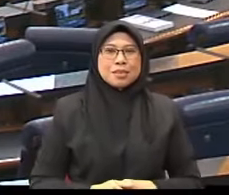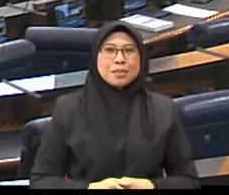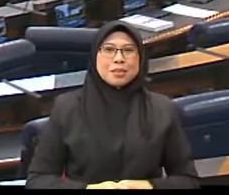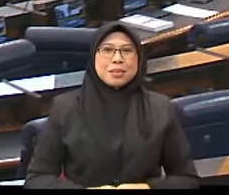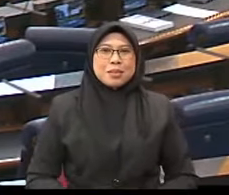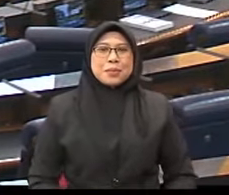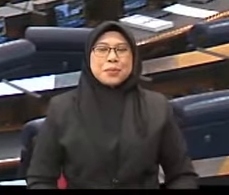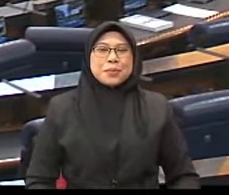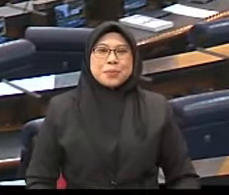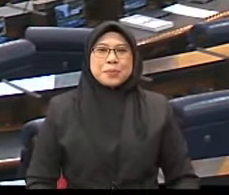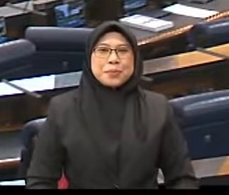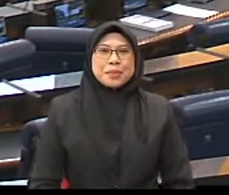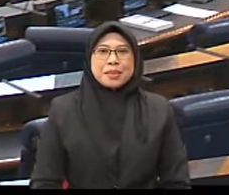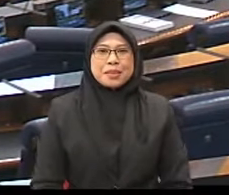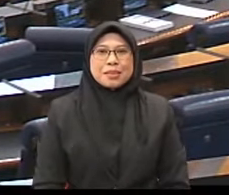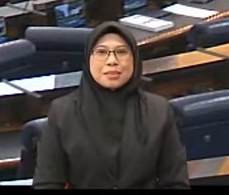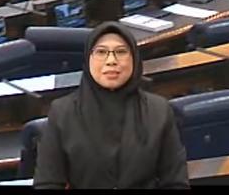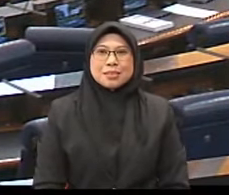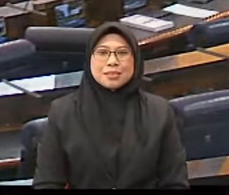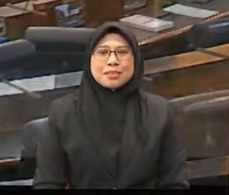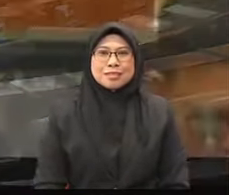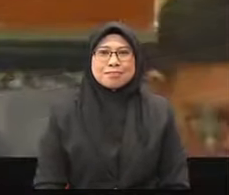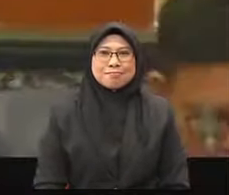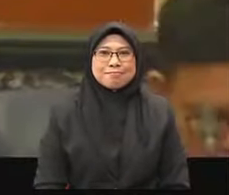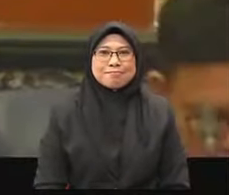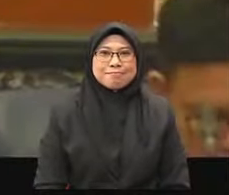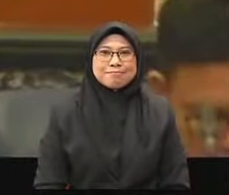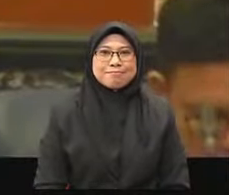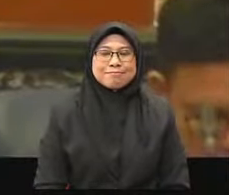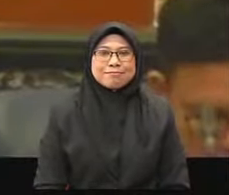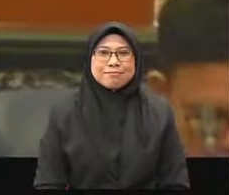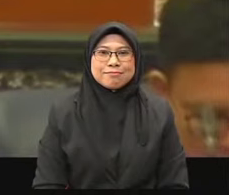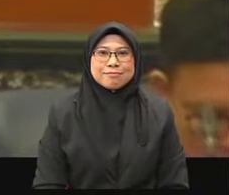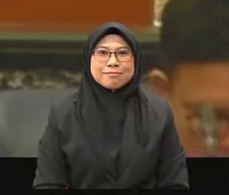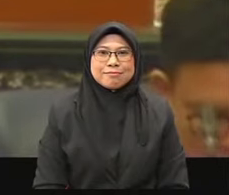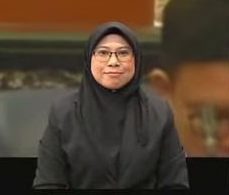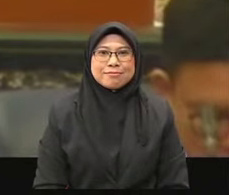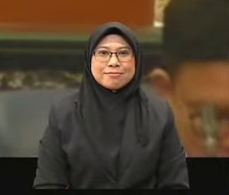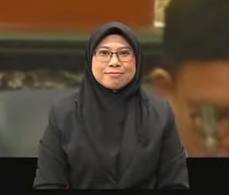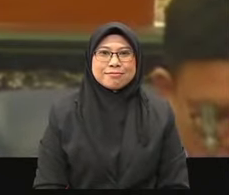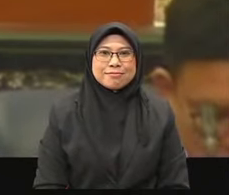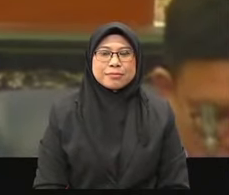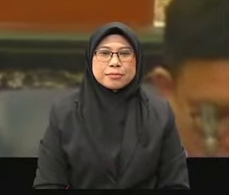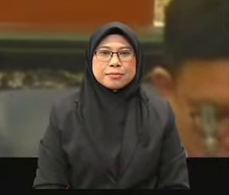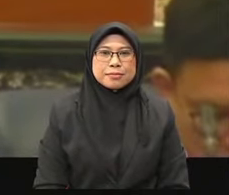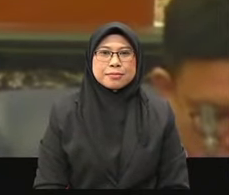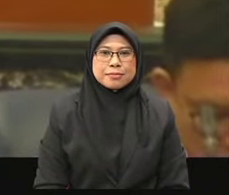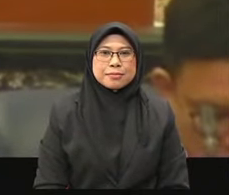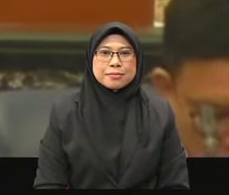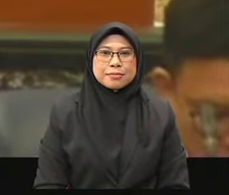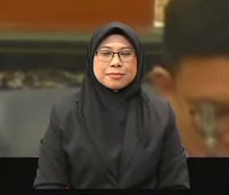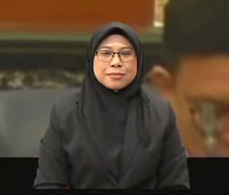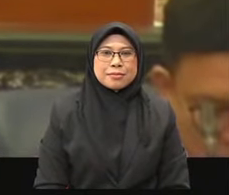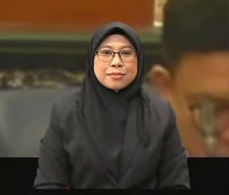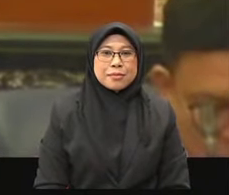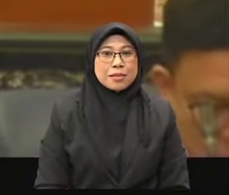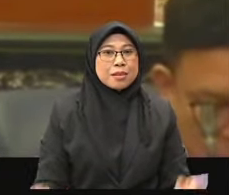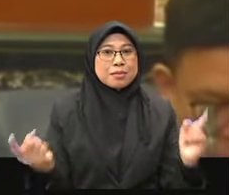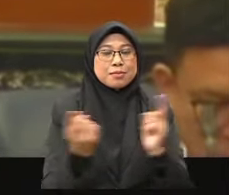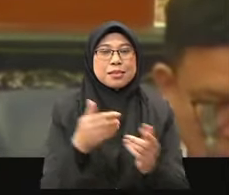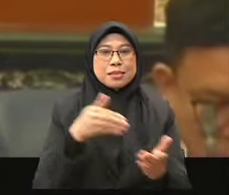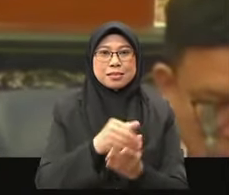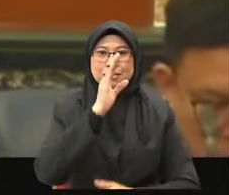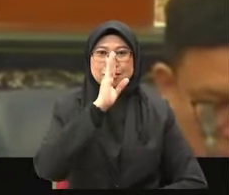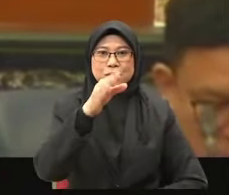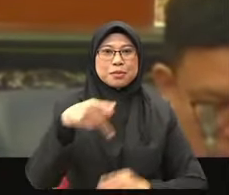isu mengenai simpang masuk dan keluar yang dibina di Lebuh Raya Pen Bonio. Merujuk kepada kawasan saya di Mas Gading, saya difahamkan bahawa